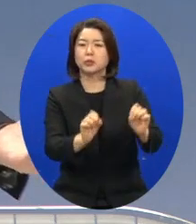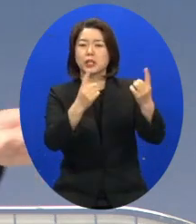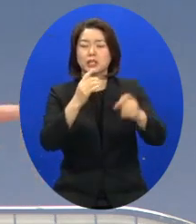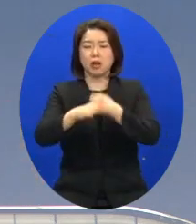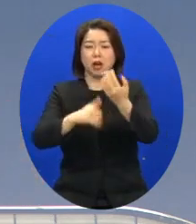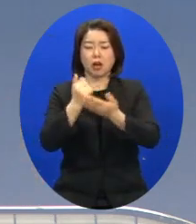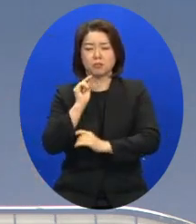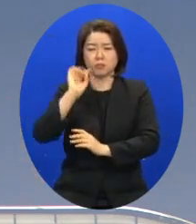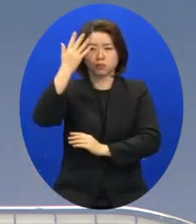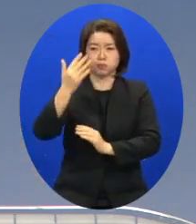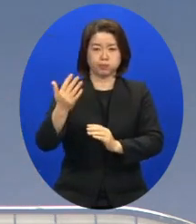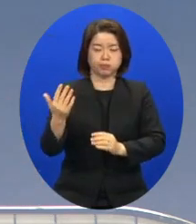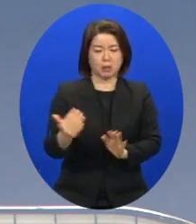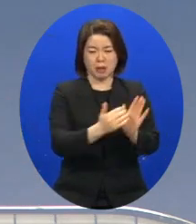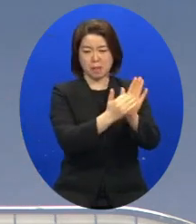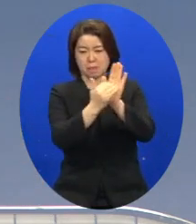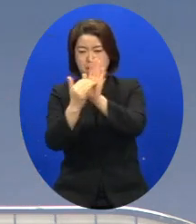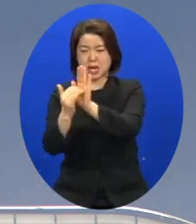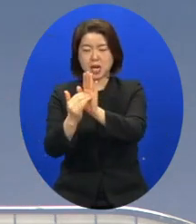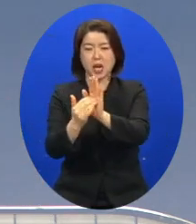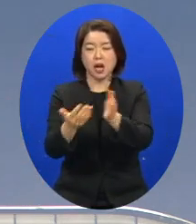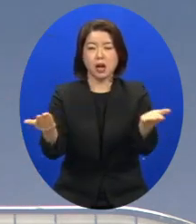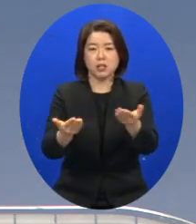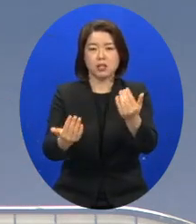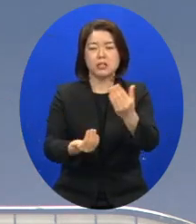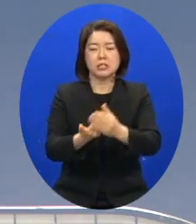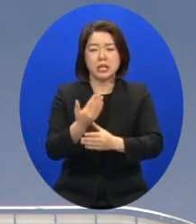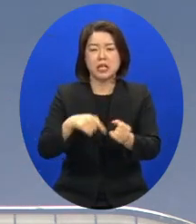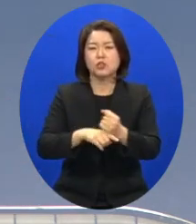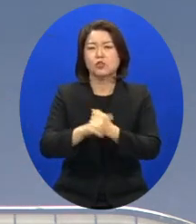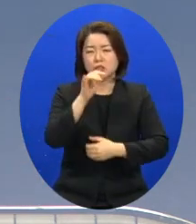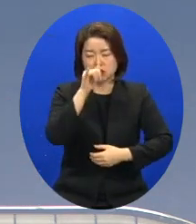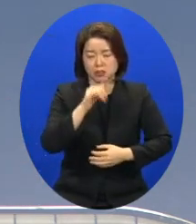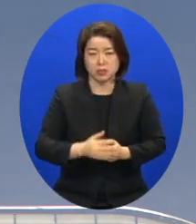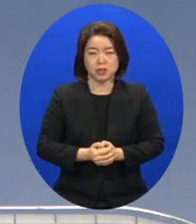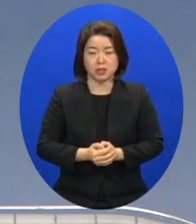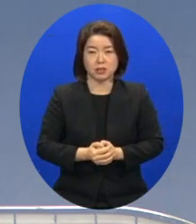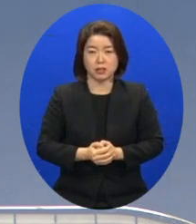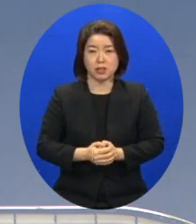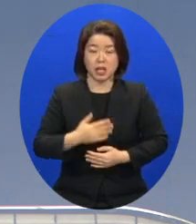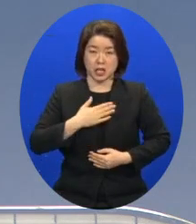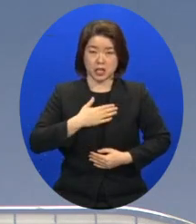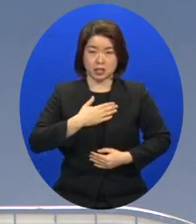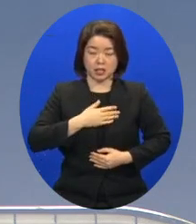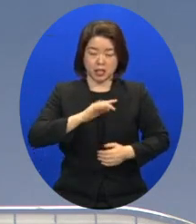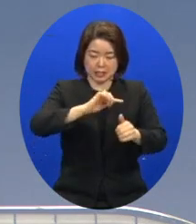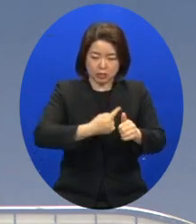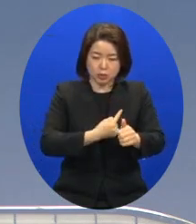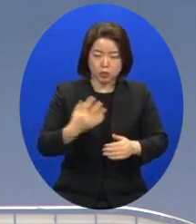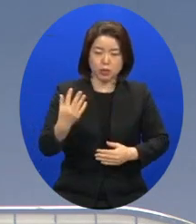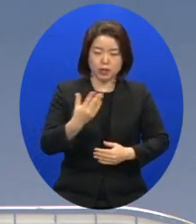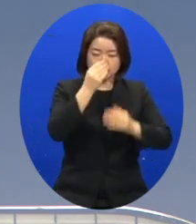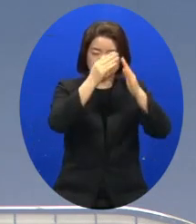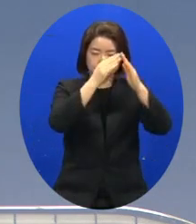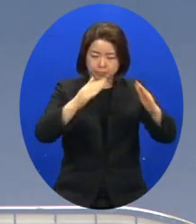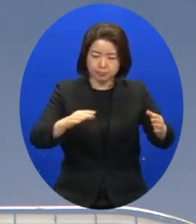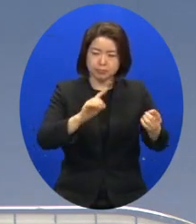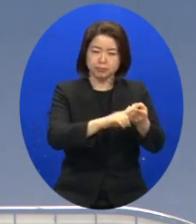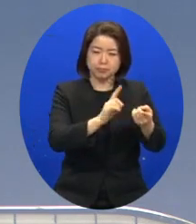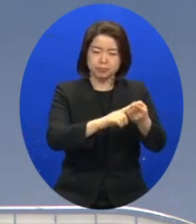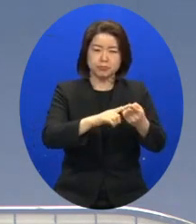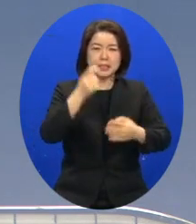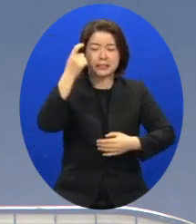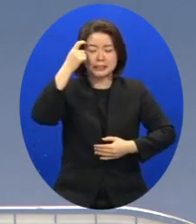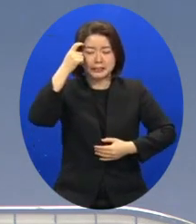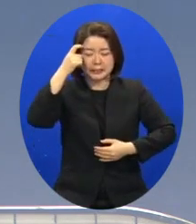가벼워지는 입이 왜 일어나는가 우리가 하나님의 성전인 것을 그냥 교리로 마나는 거예요